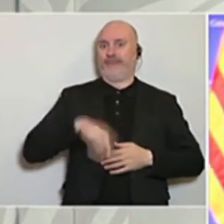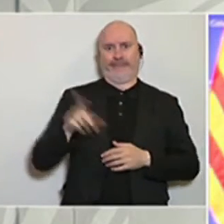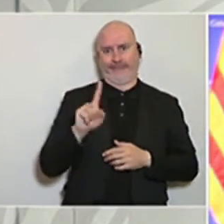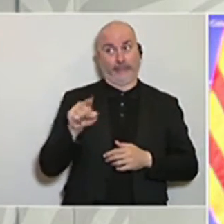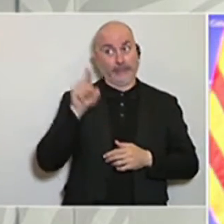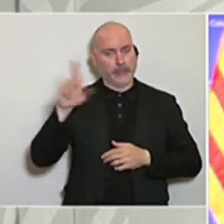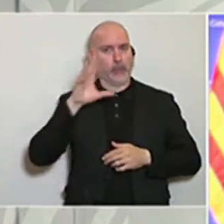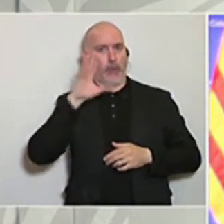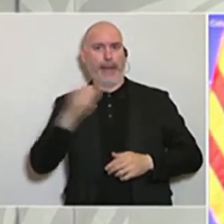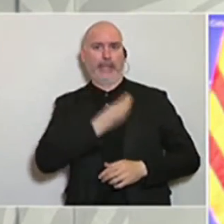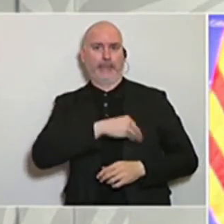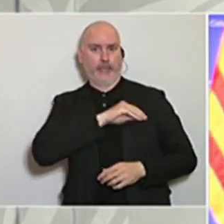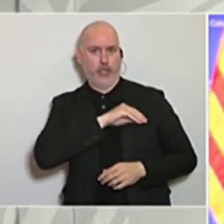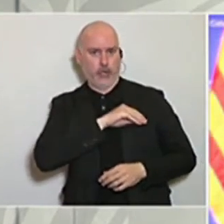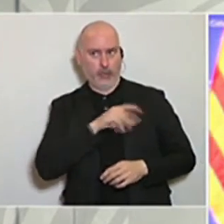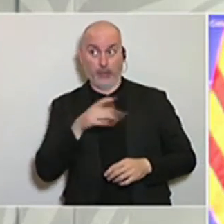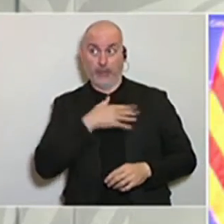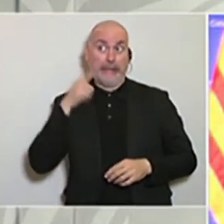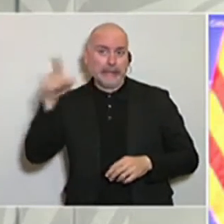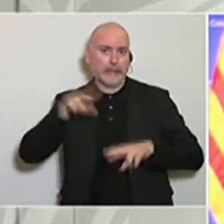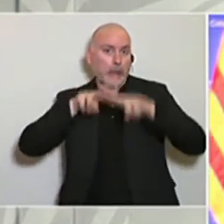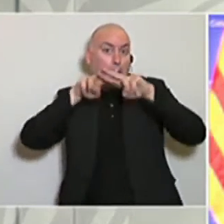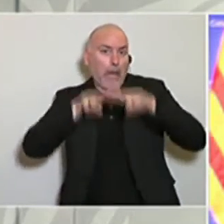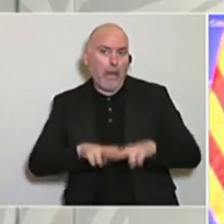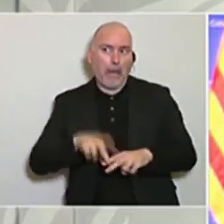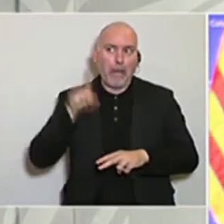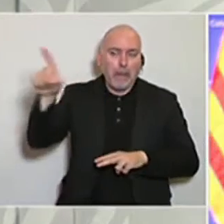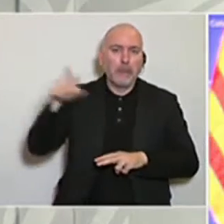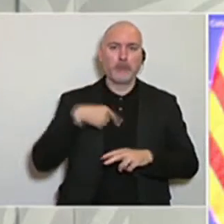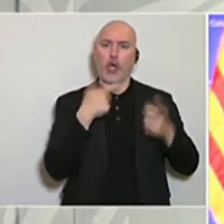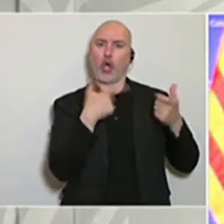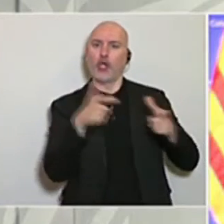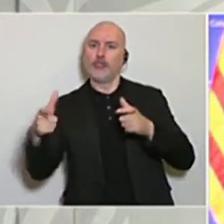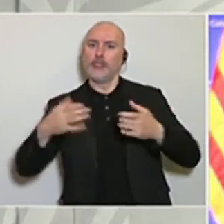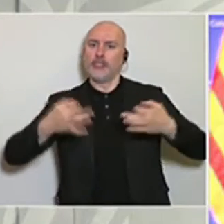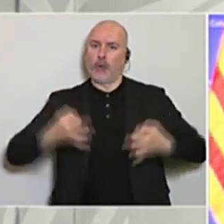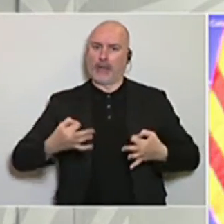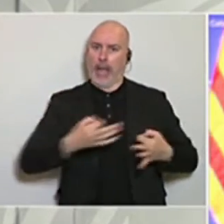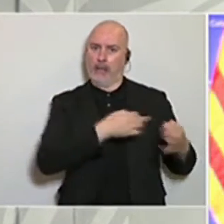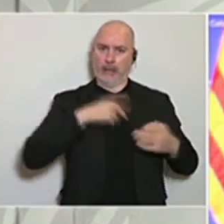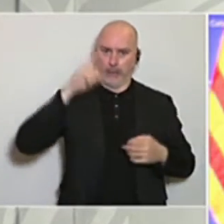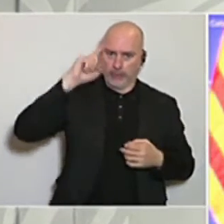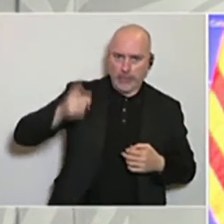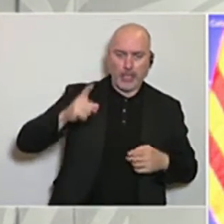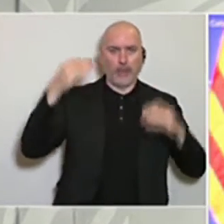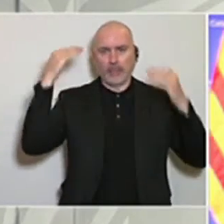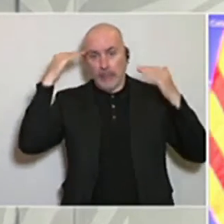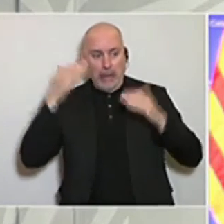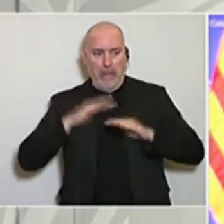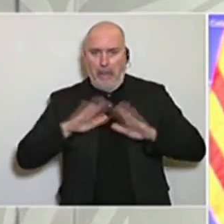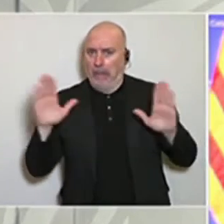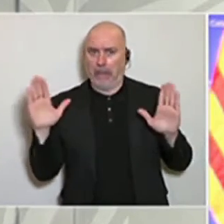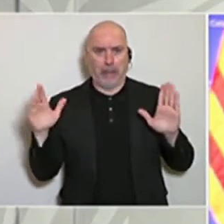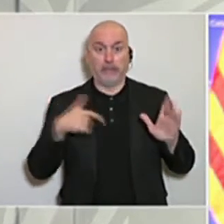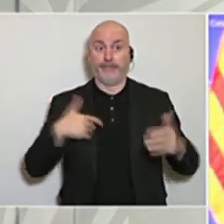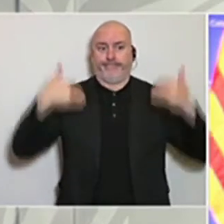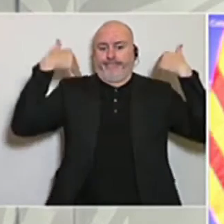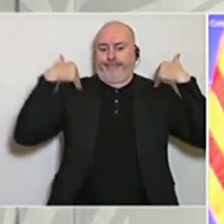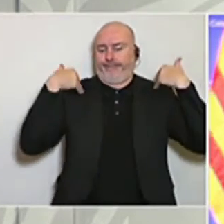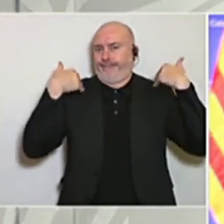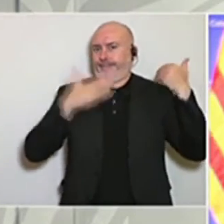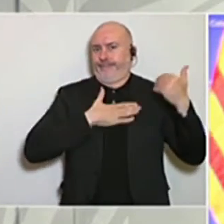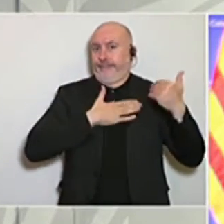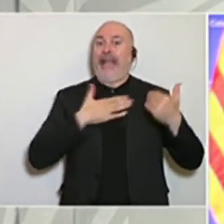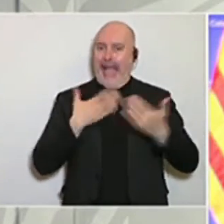al marge, com és si cal revisar o no de quina manera han de funcionar aquests cossos de seguretat. Per tant, nosaltres entrarem en el que és competència nostra i en